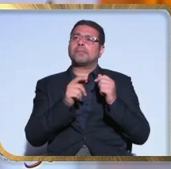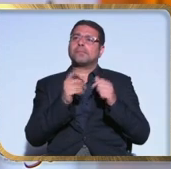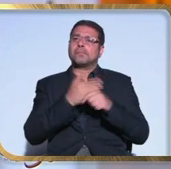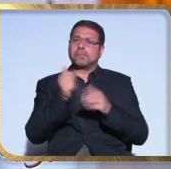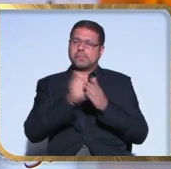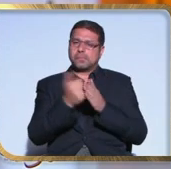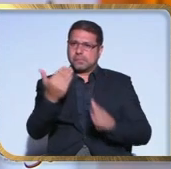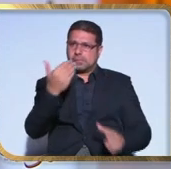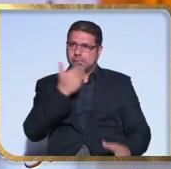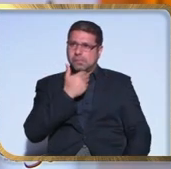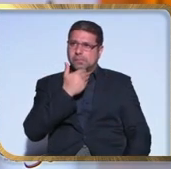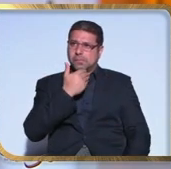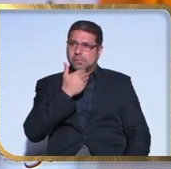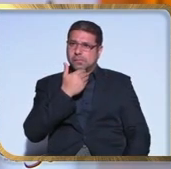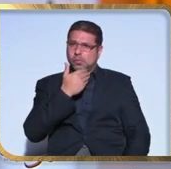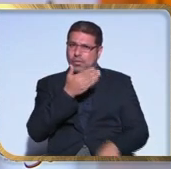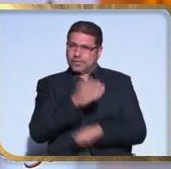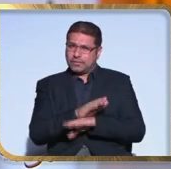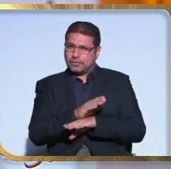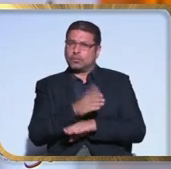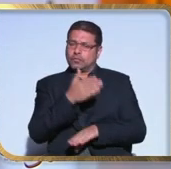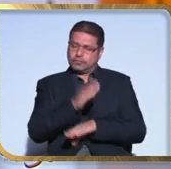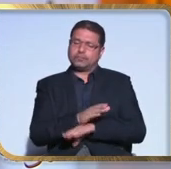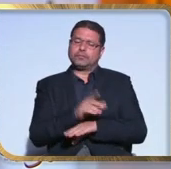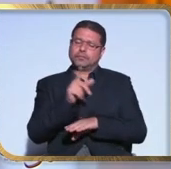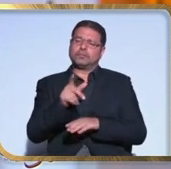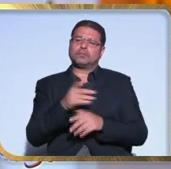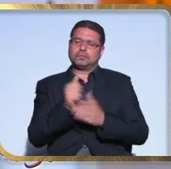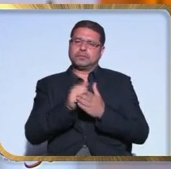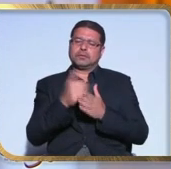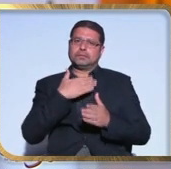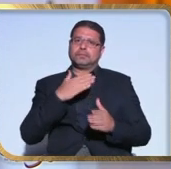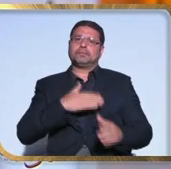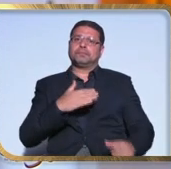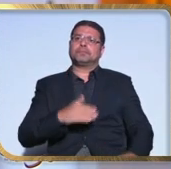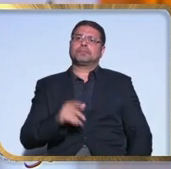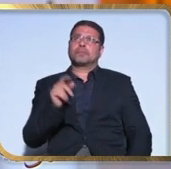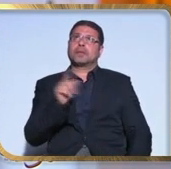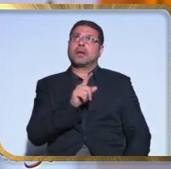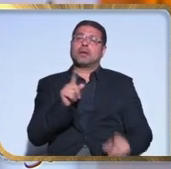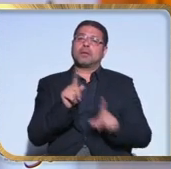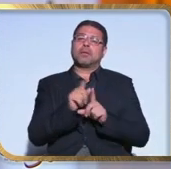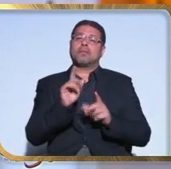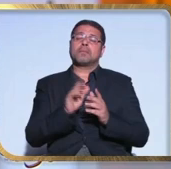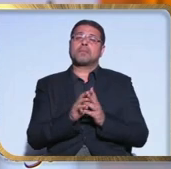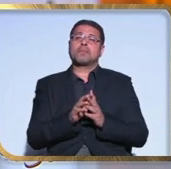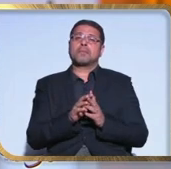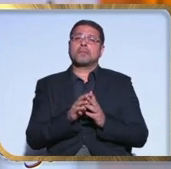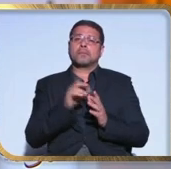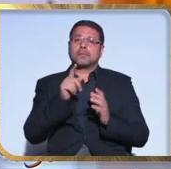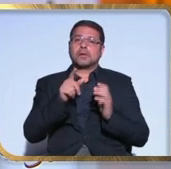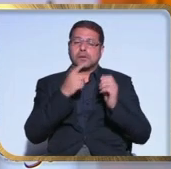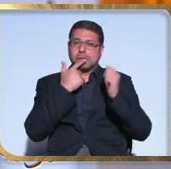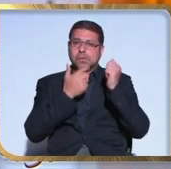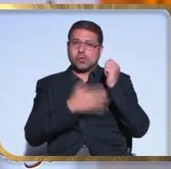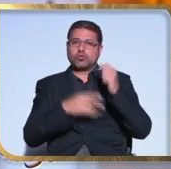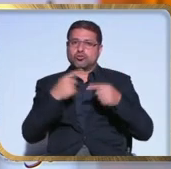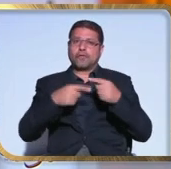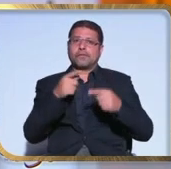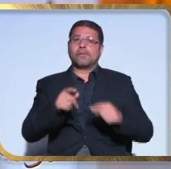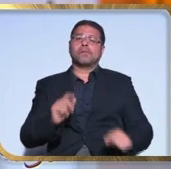زوركم وتوفيت اه وتوفيت وهي عندنا لا اله الا فهي كانت فهي كانت عليها الدوره